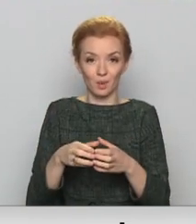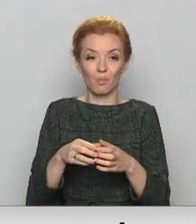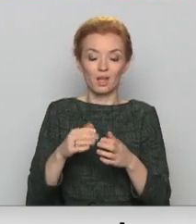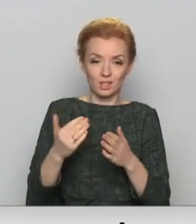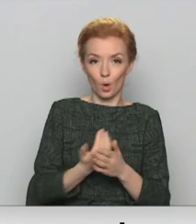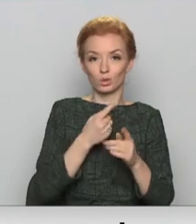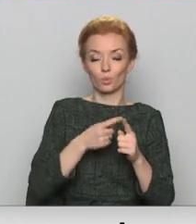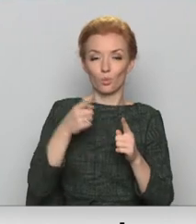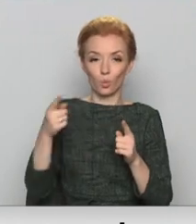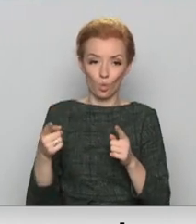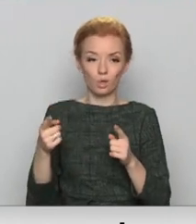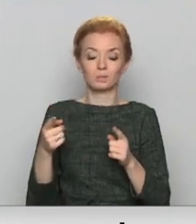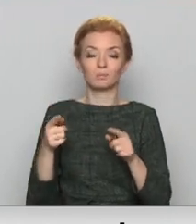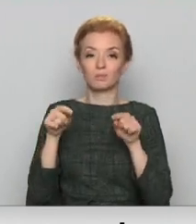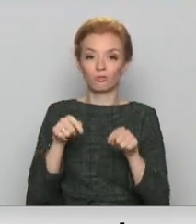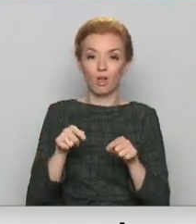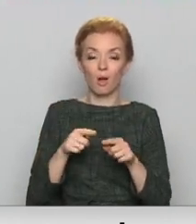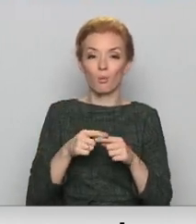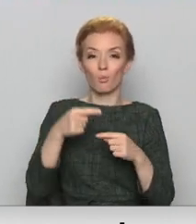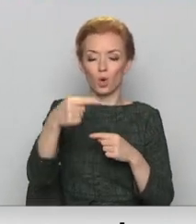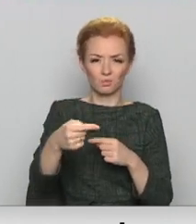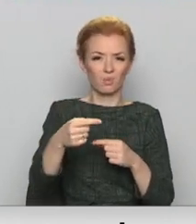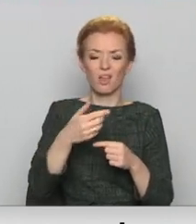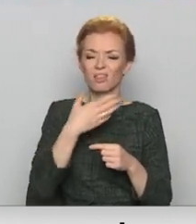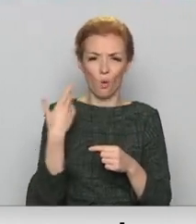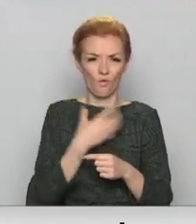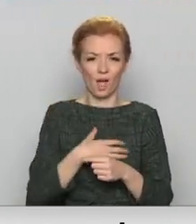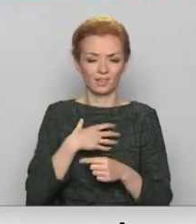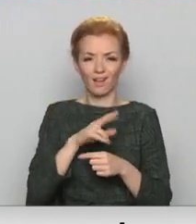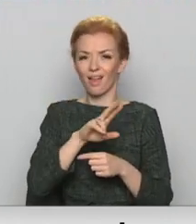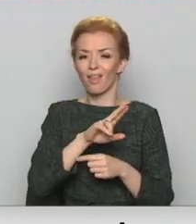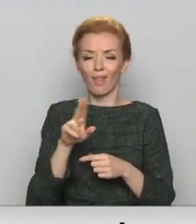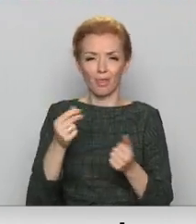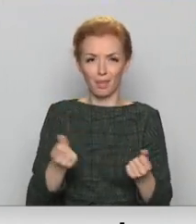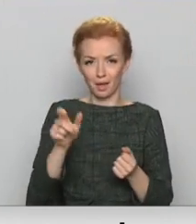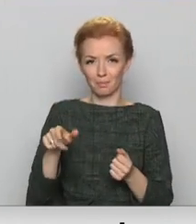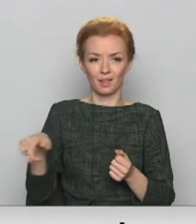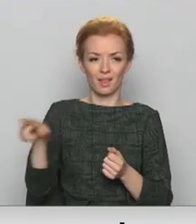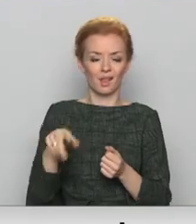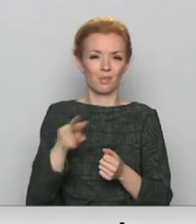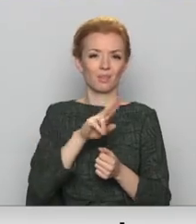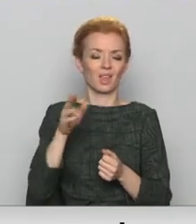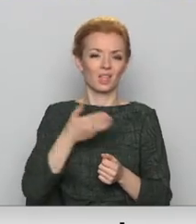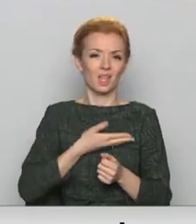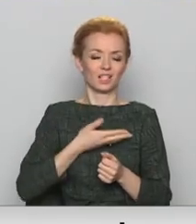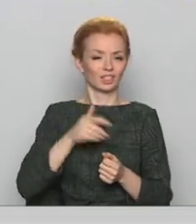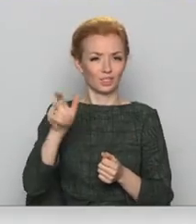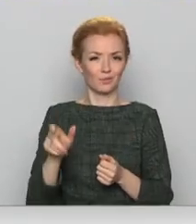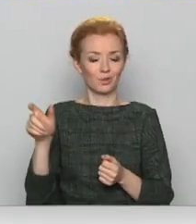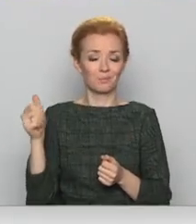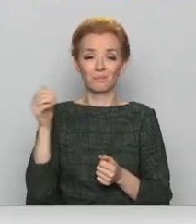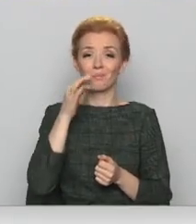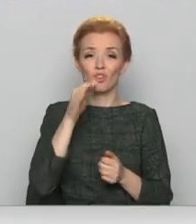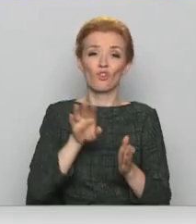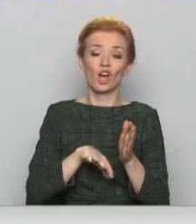posms administratīvajā aparātā, kas neesot vajadzīgs ne darbiniekiem, ne iedzīvotājiem. Nu, viņi vien droši vien, ka nav ko